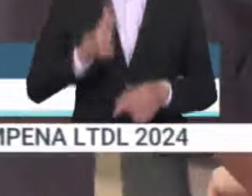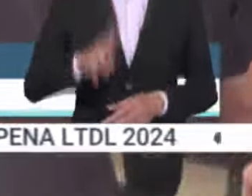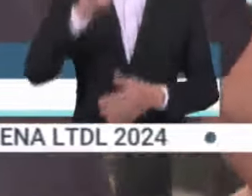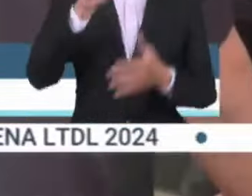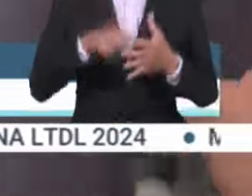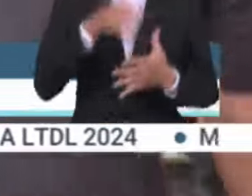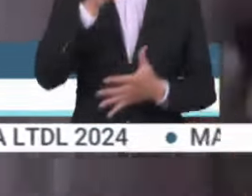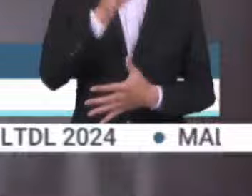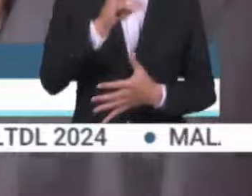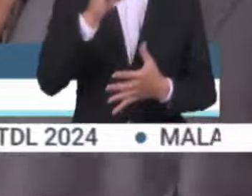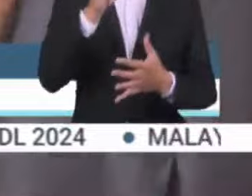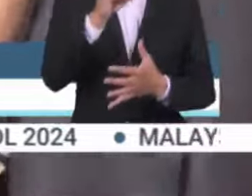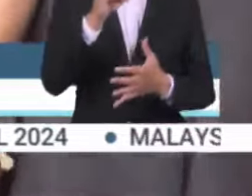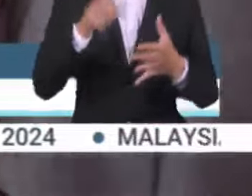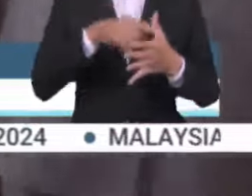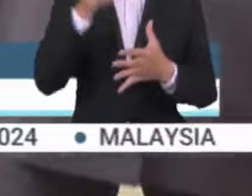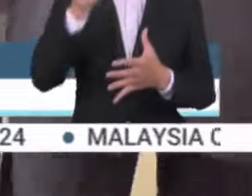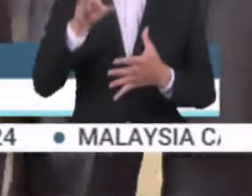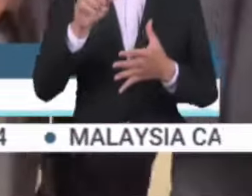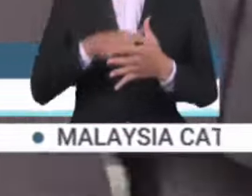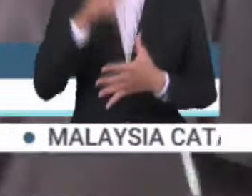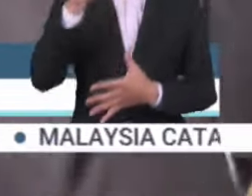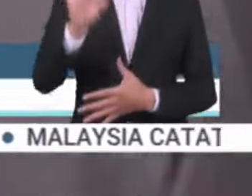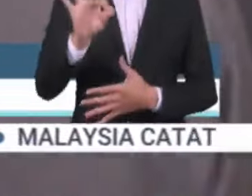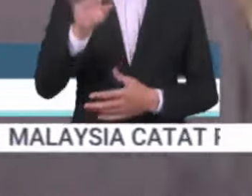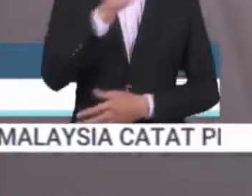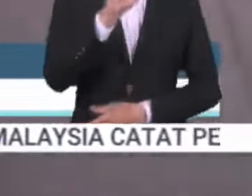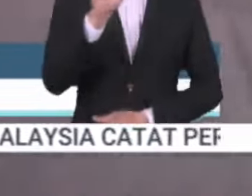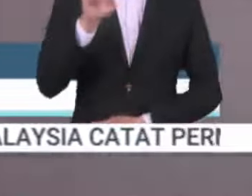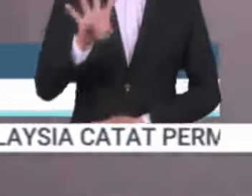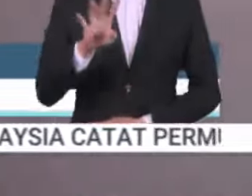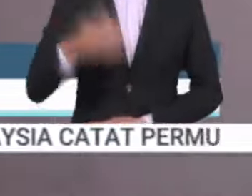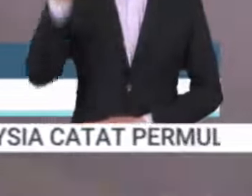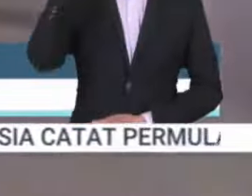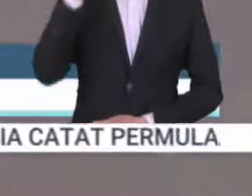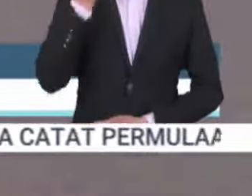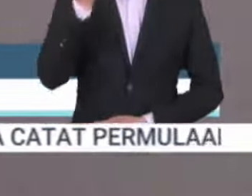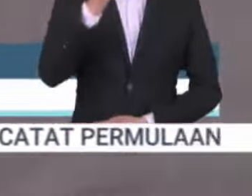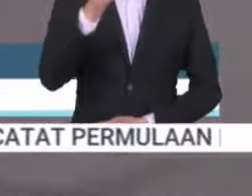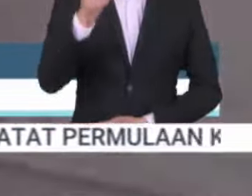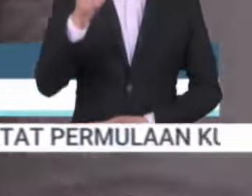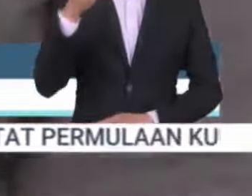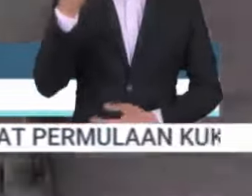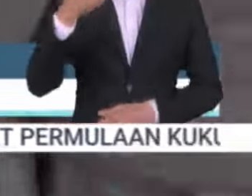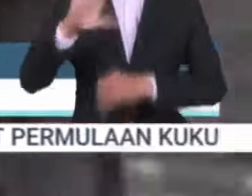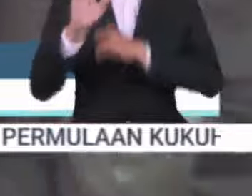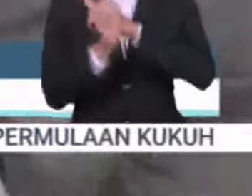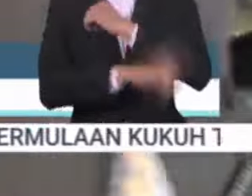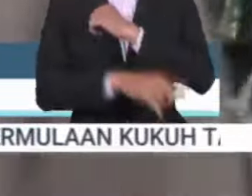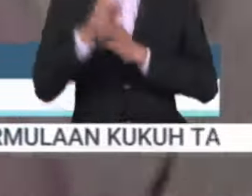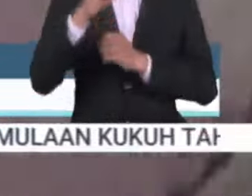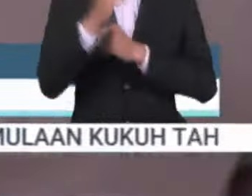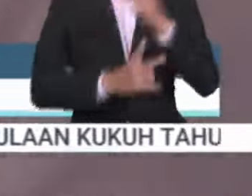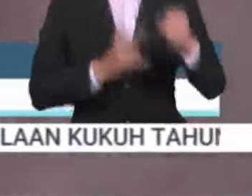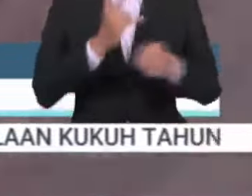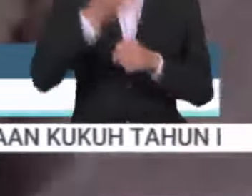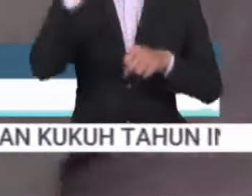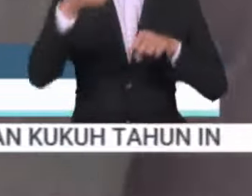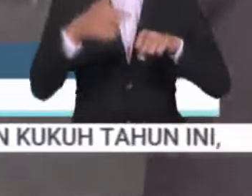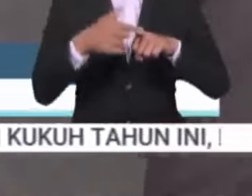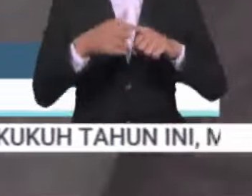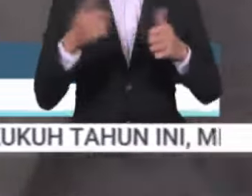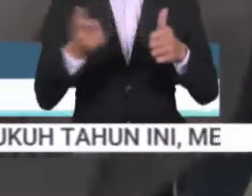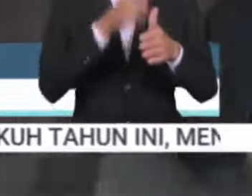pada Jun, Julai dan September 2024. Hakim Norida Adam menjatuhkan hukuman penjara 2 tahun bagi pertuduhan pertama dan